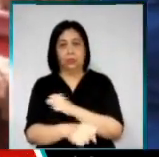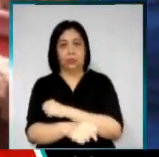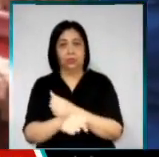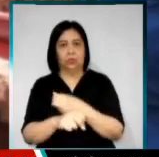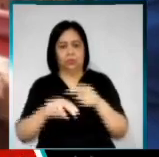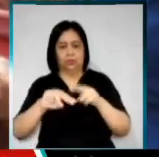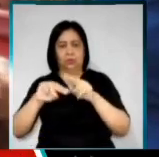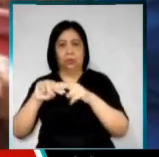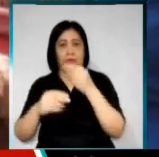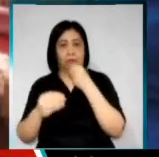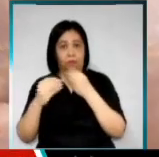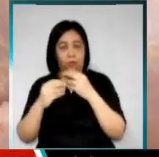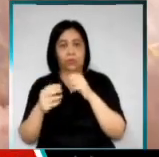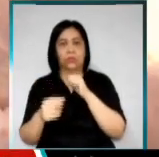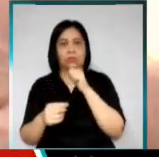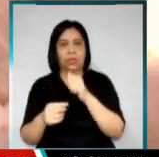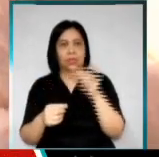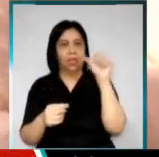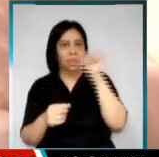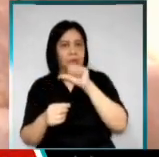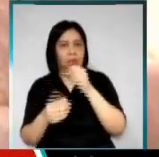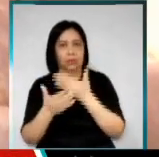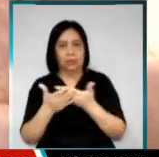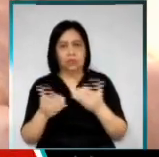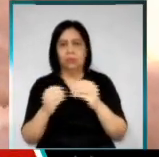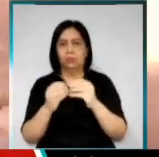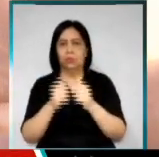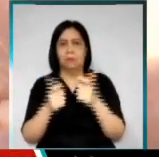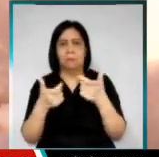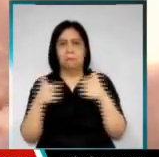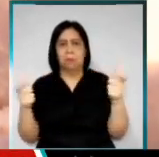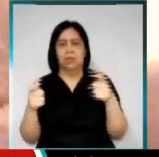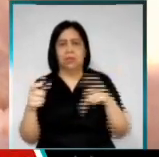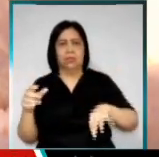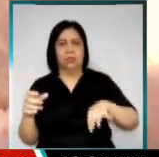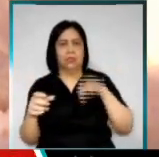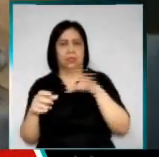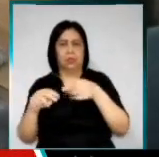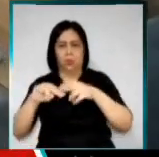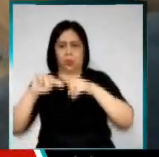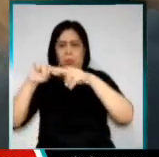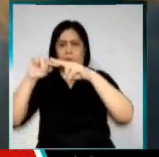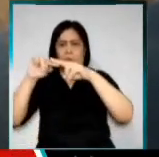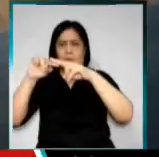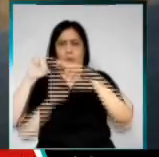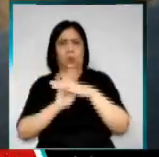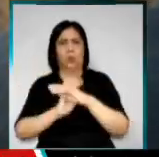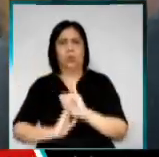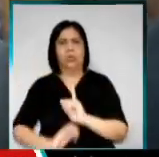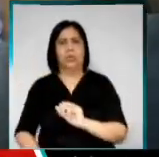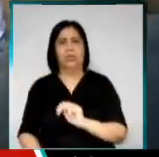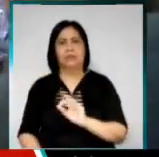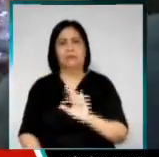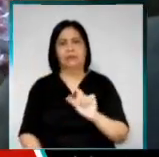at non-alcoholic beverage ang pinakamalaki ang naiambag sa pagtaas ng inflation rate. Bernadette Reyes, GMA News.